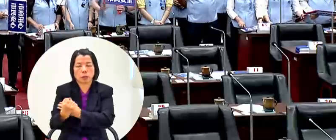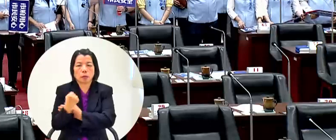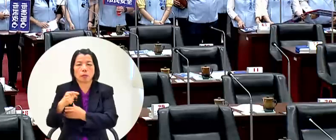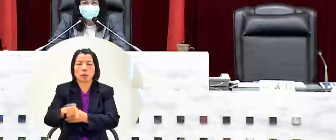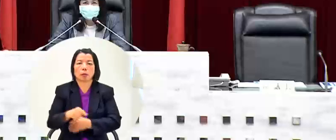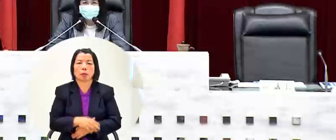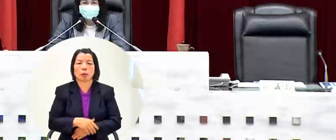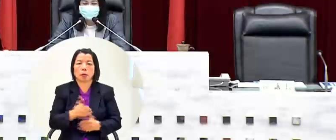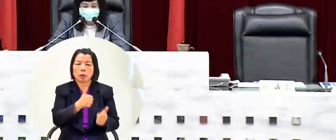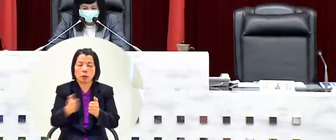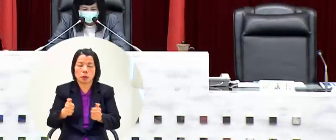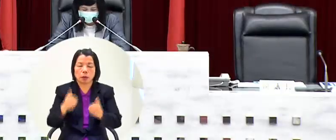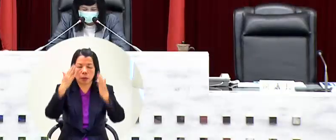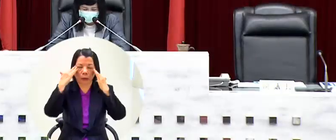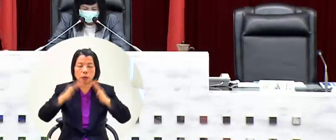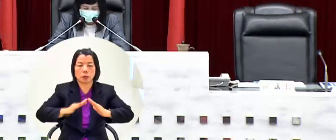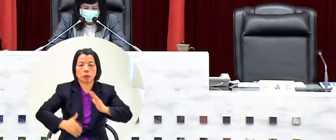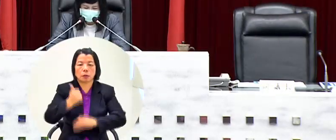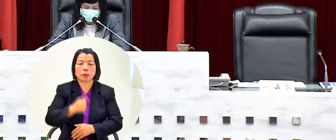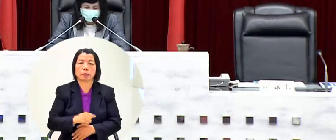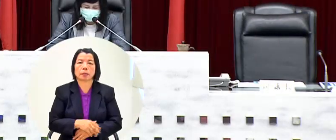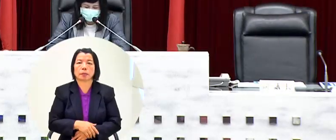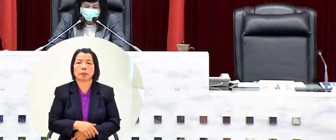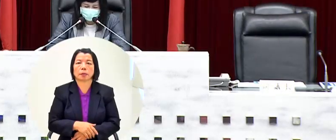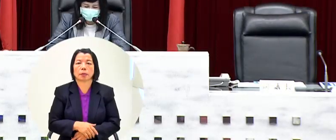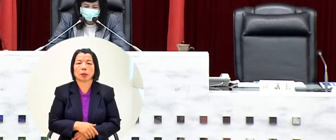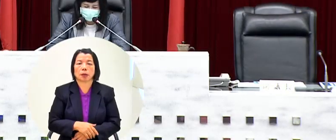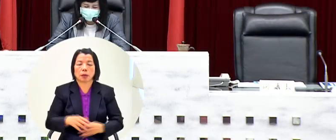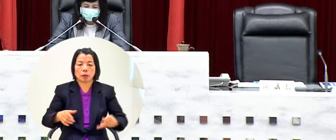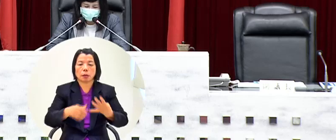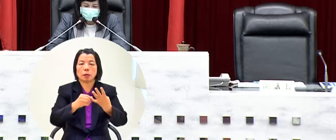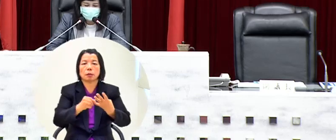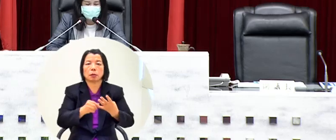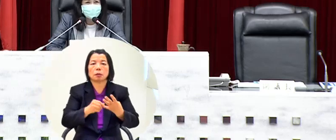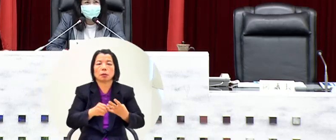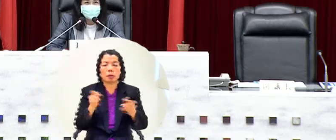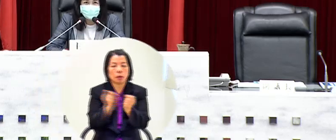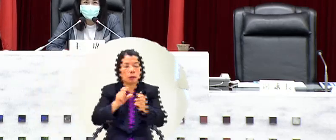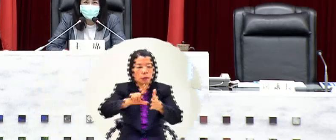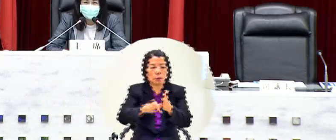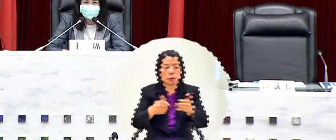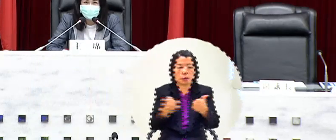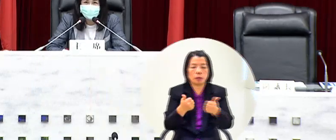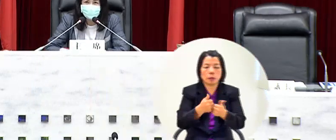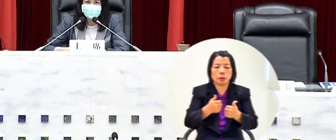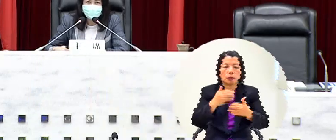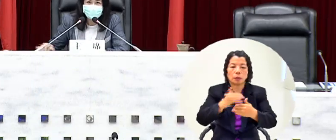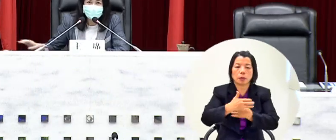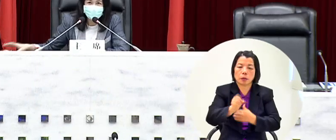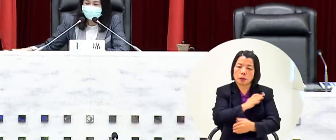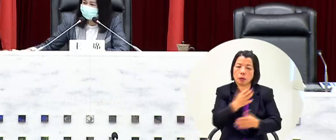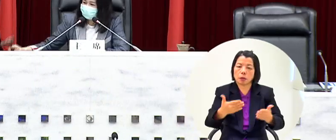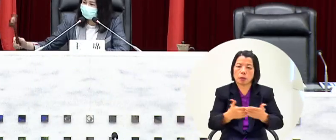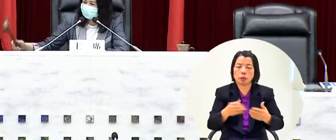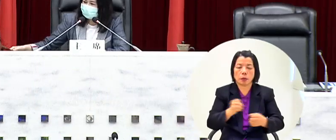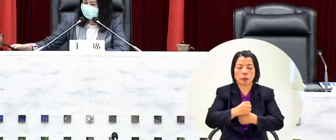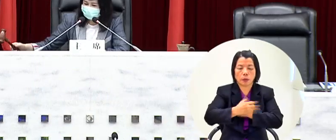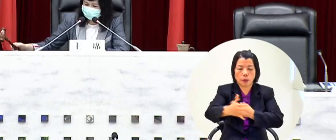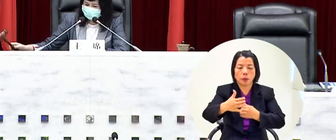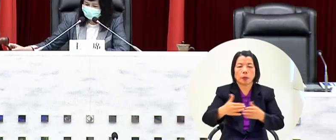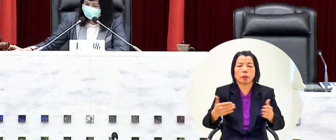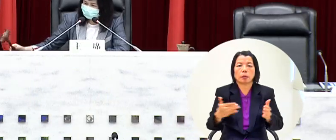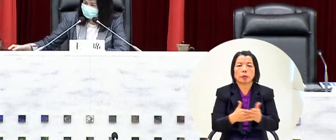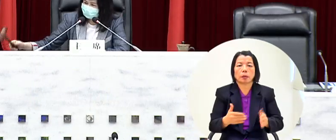谢韩市长。那第4次临时会议程到此结束，本席宣布散会。